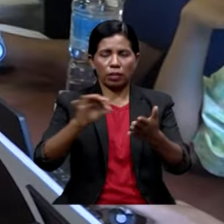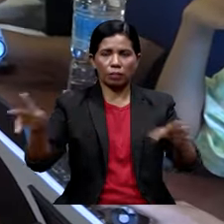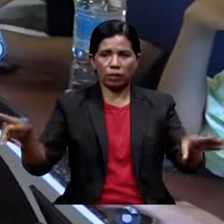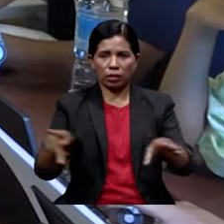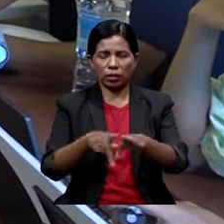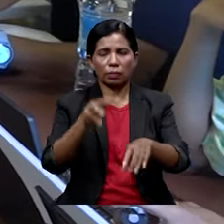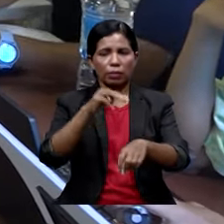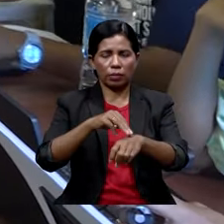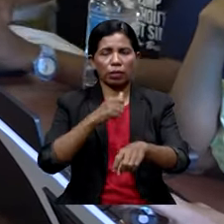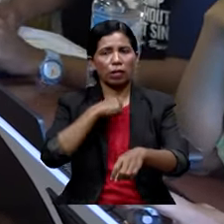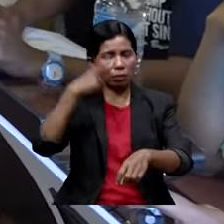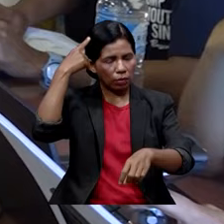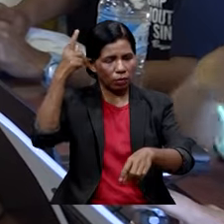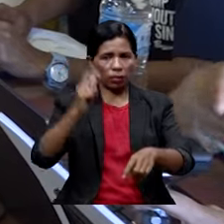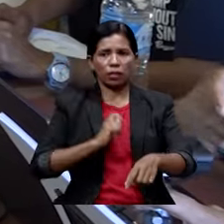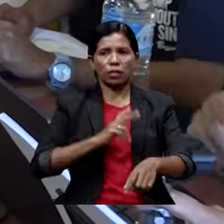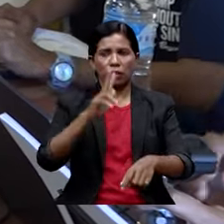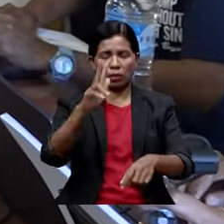sayaampanaa Fris